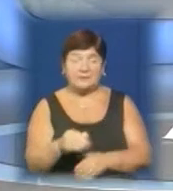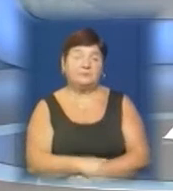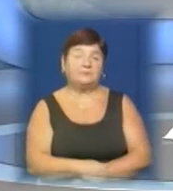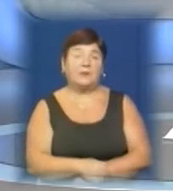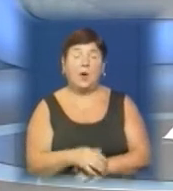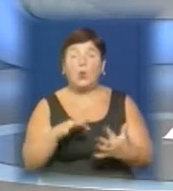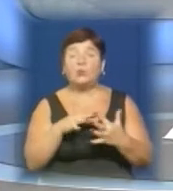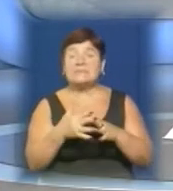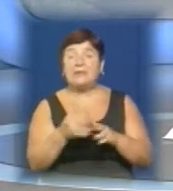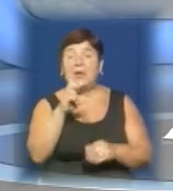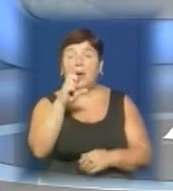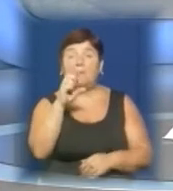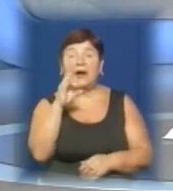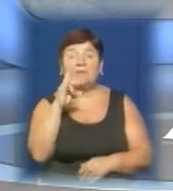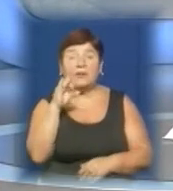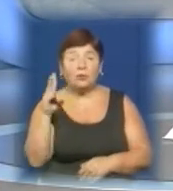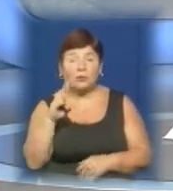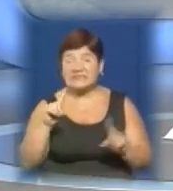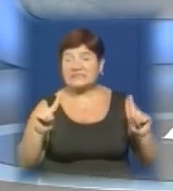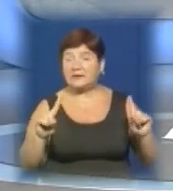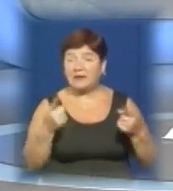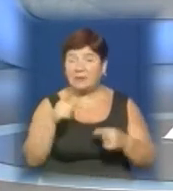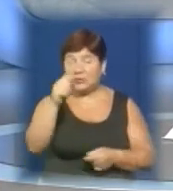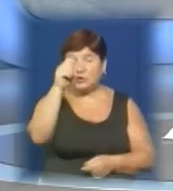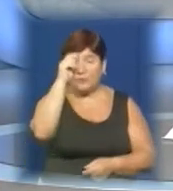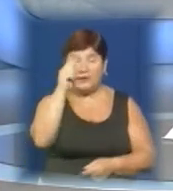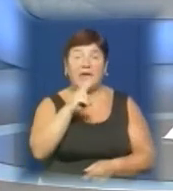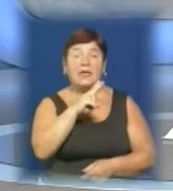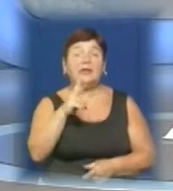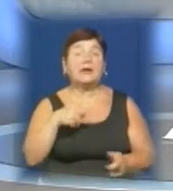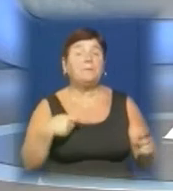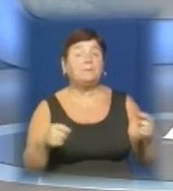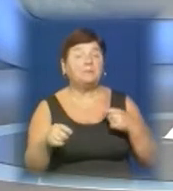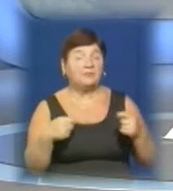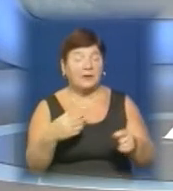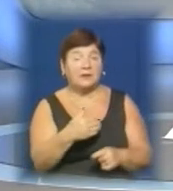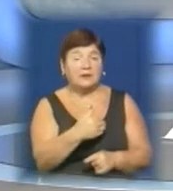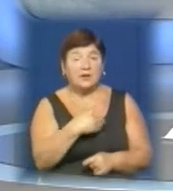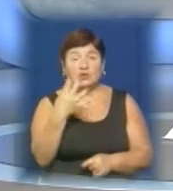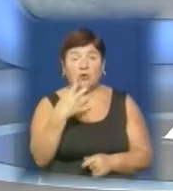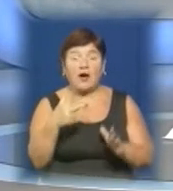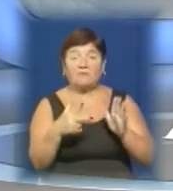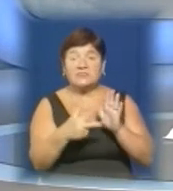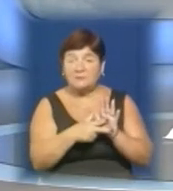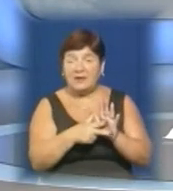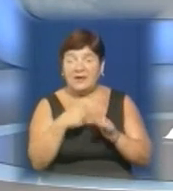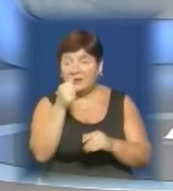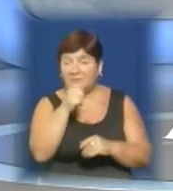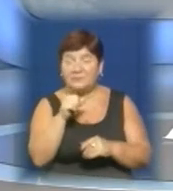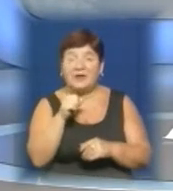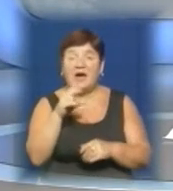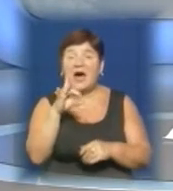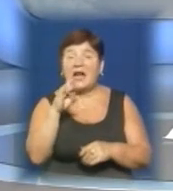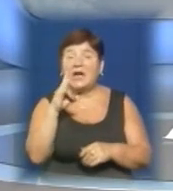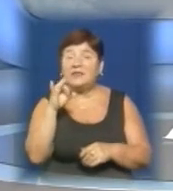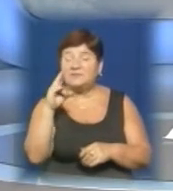У селі Бердінок поліцейські затримали чоловіка, який намагався продати патрони. Ним виявився 48-річний житель села Ратівці.